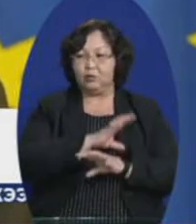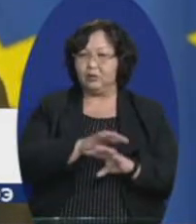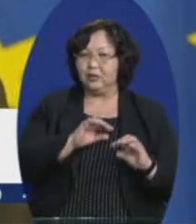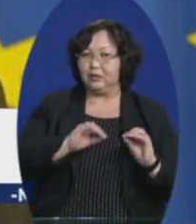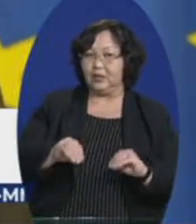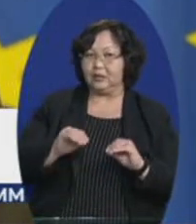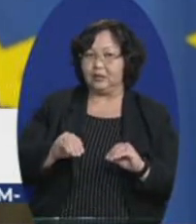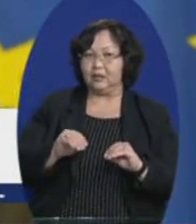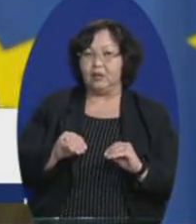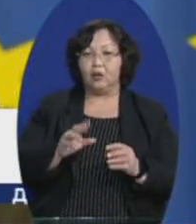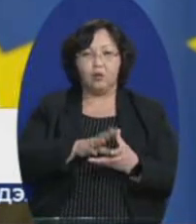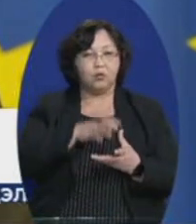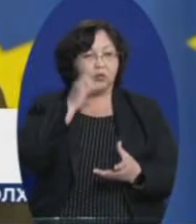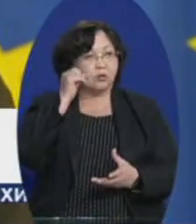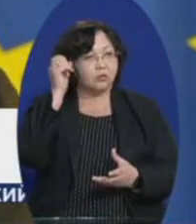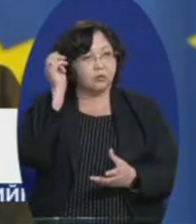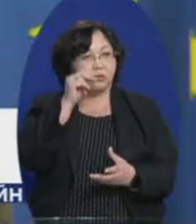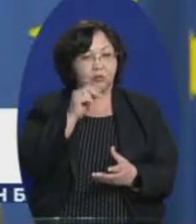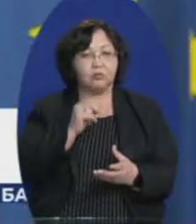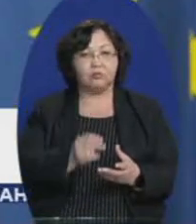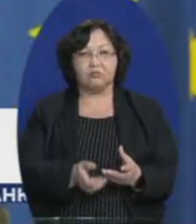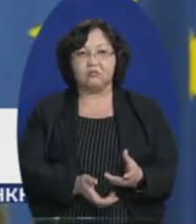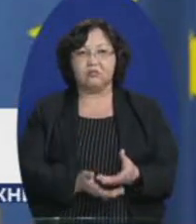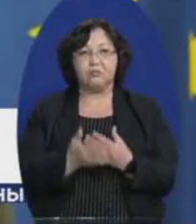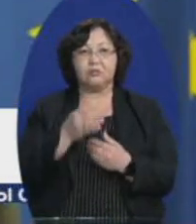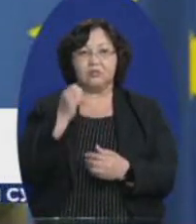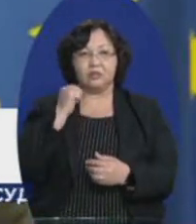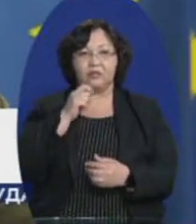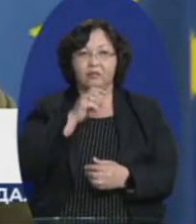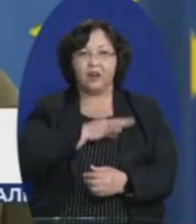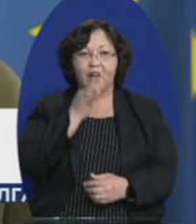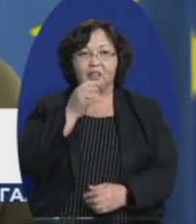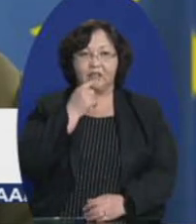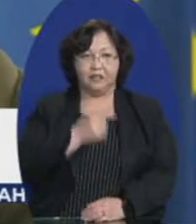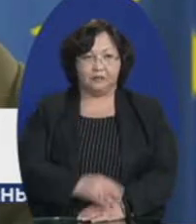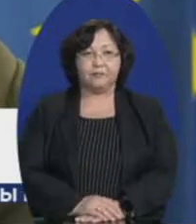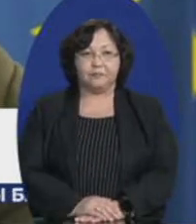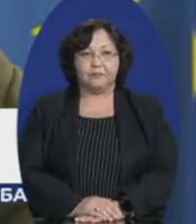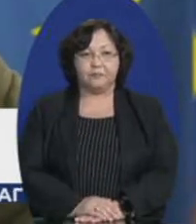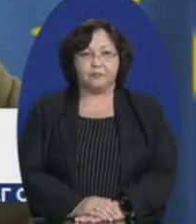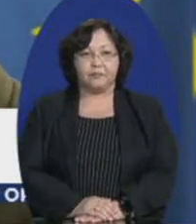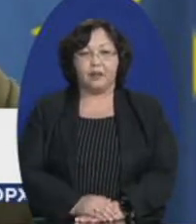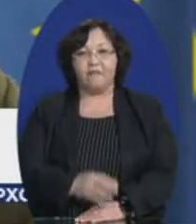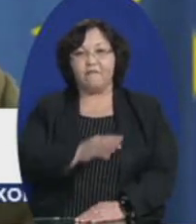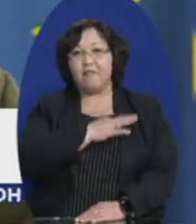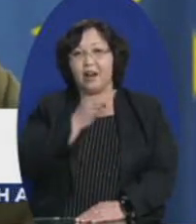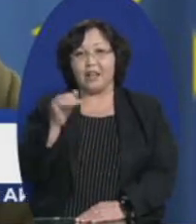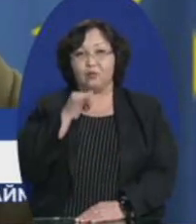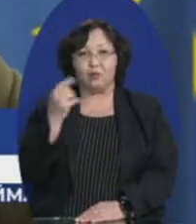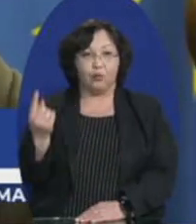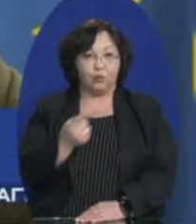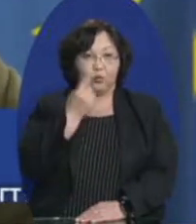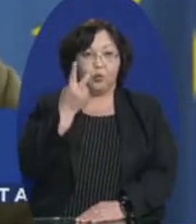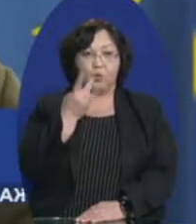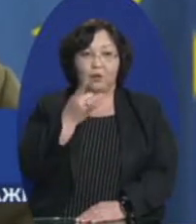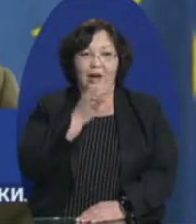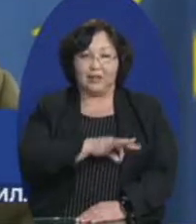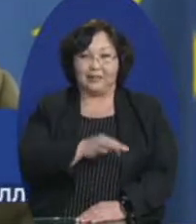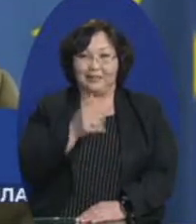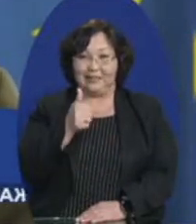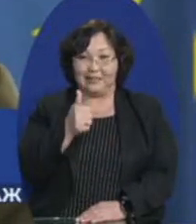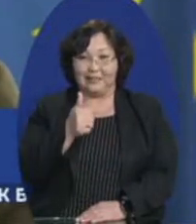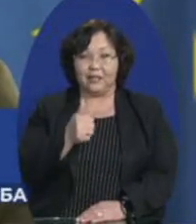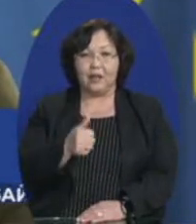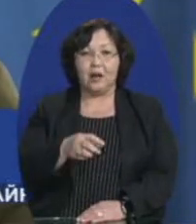бол одоо тус дэмжлээ гэдгээс илэрхийллээ. Donc mes premières impressions. Францын өндөр ашиг шимт үйлдвэрийн малыг Монгол